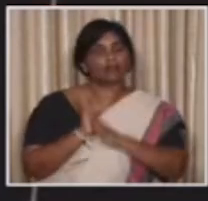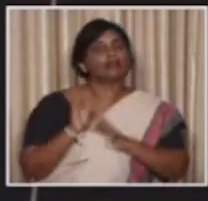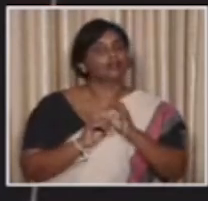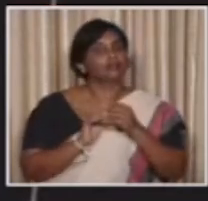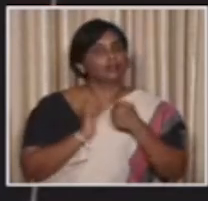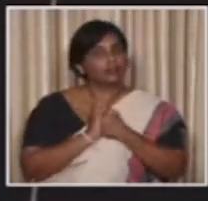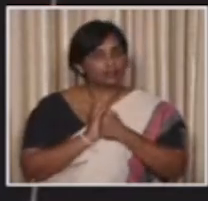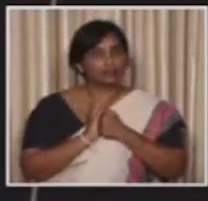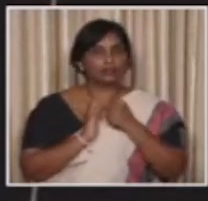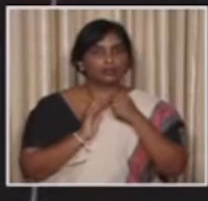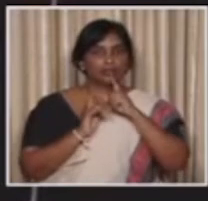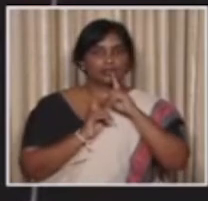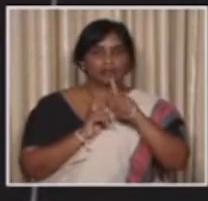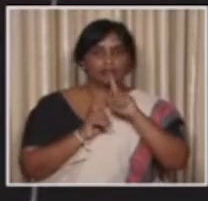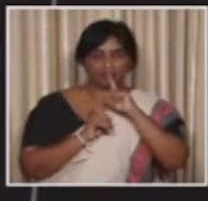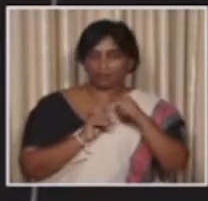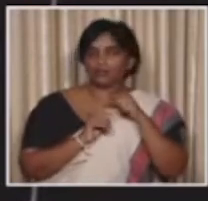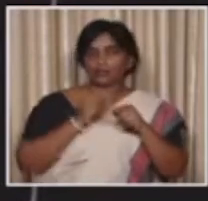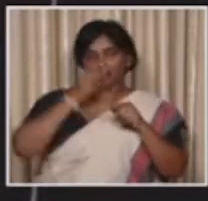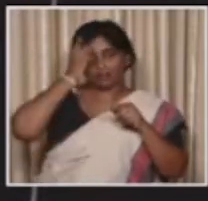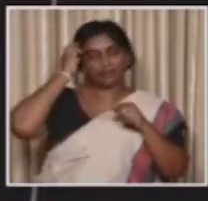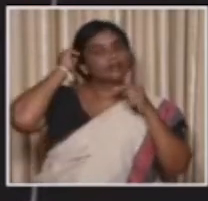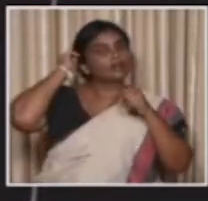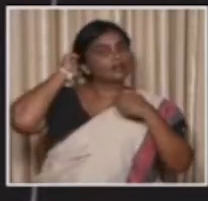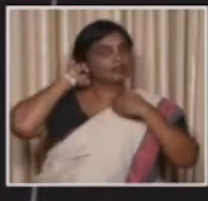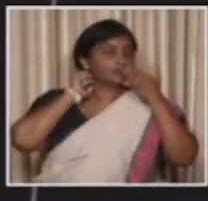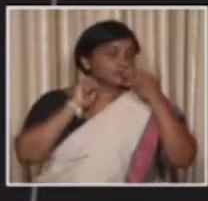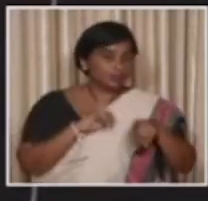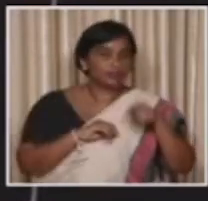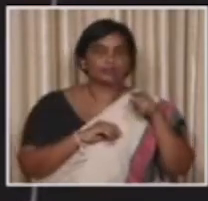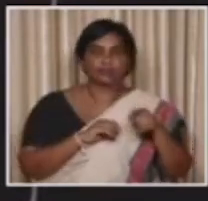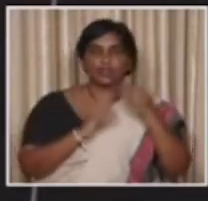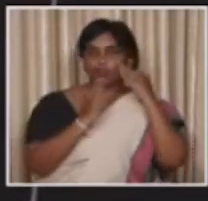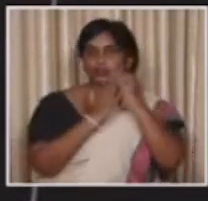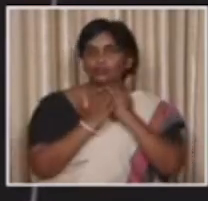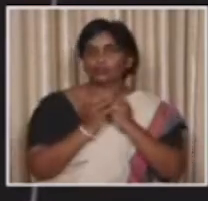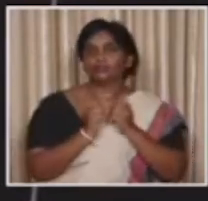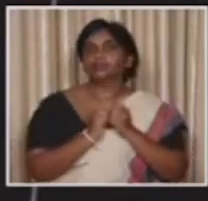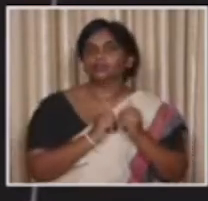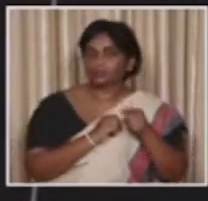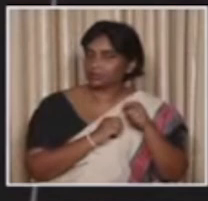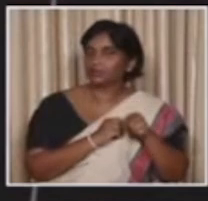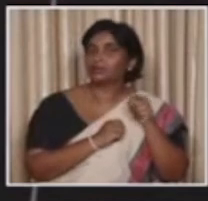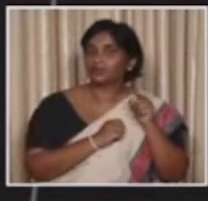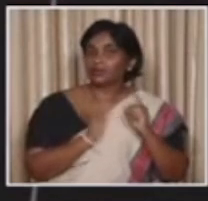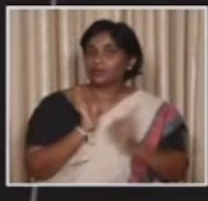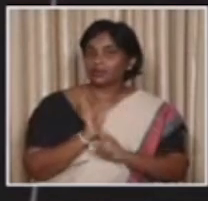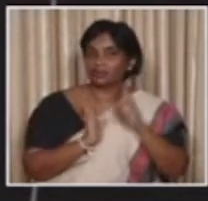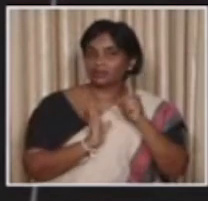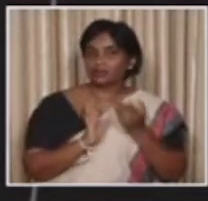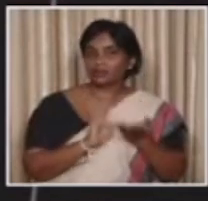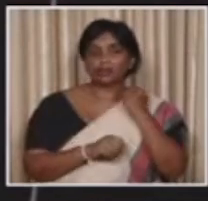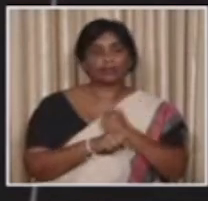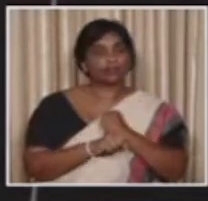බොහොම ගෞරවණීය ඉල්ලීමක් කරන්න කැමැති. ඔබතුමාට හැකියාව තියෙනවා නම් මේක කරන මේ වගකීම අපි බාර ගන්නම්. මේ ලක්ෂයක